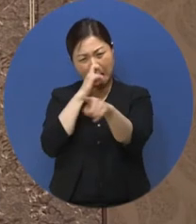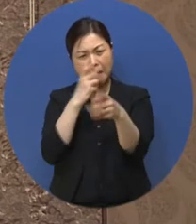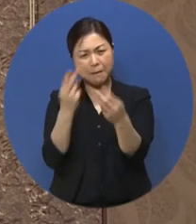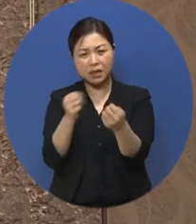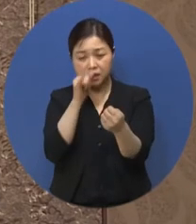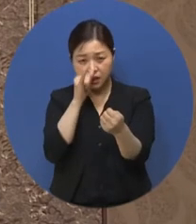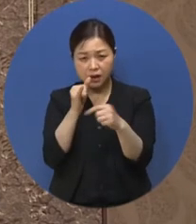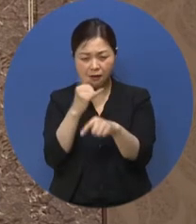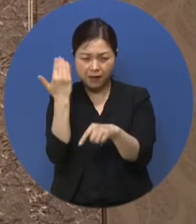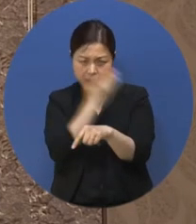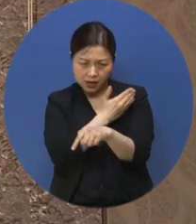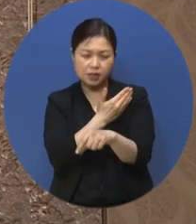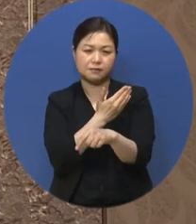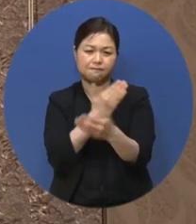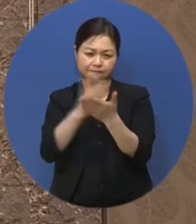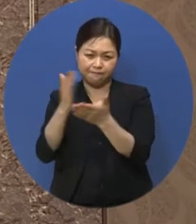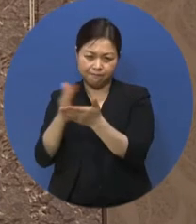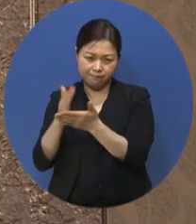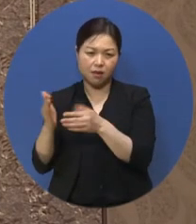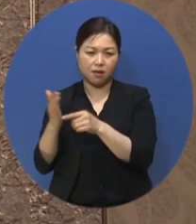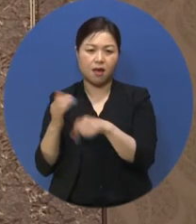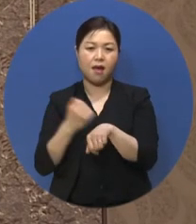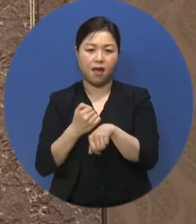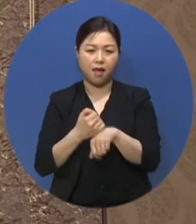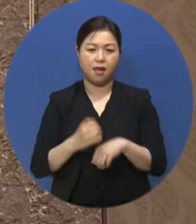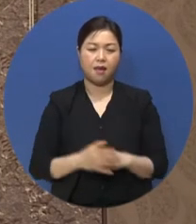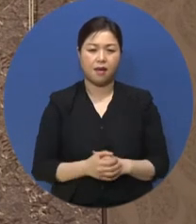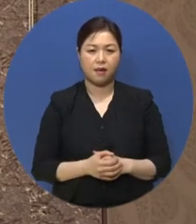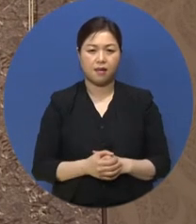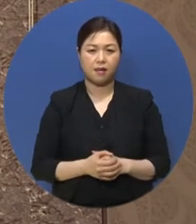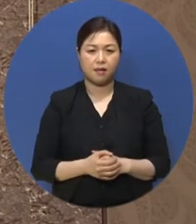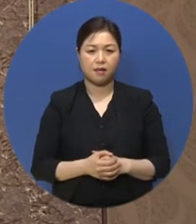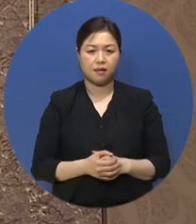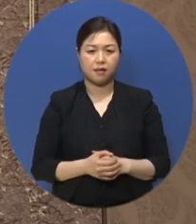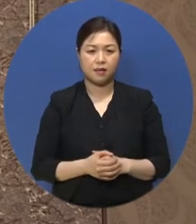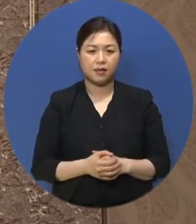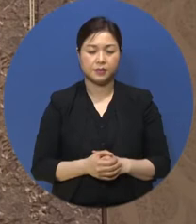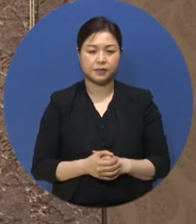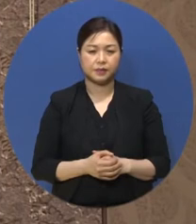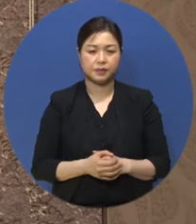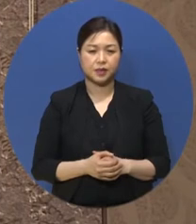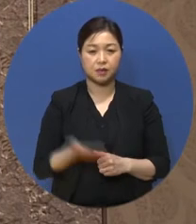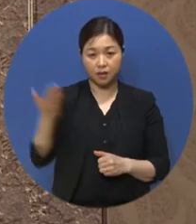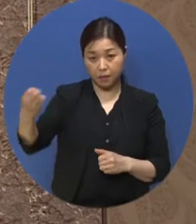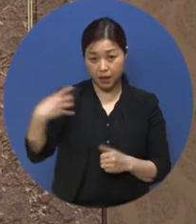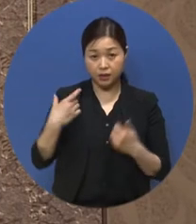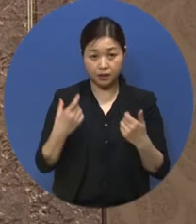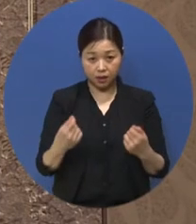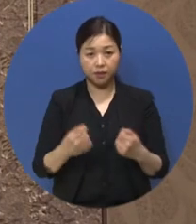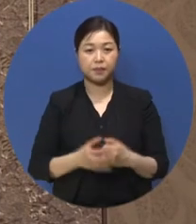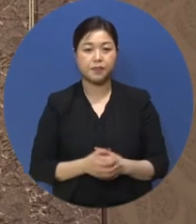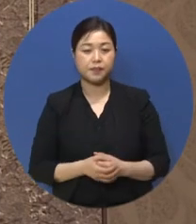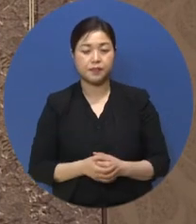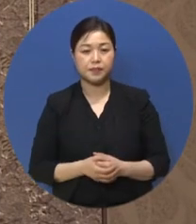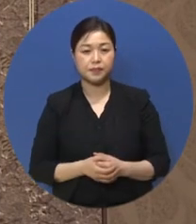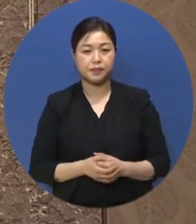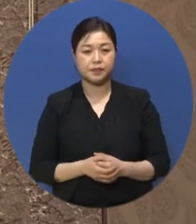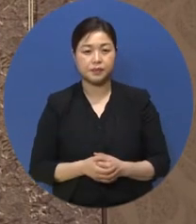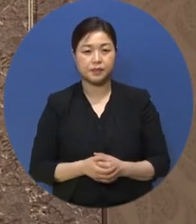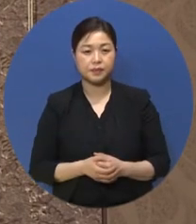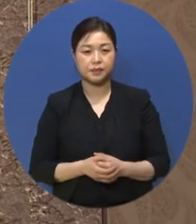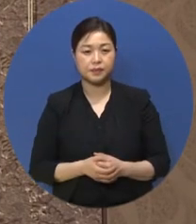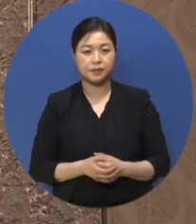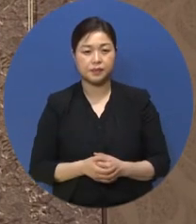딱 정비해서 네. 깨끗하게 해줘서. 오. 그러니까 지금 우리 사회자님 말씀대로 네. 이제 저는